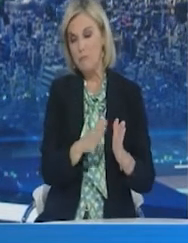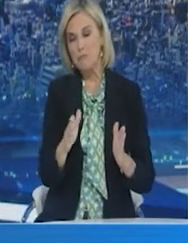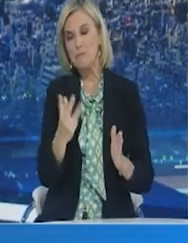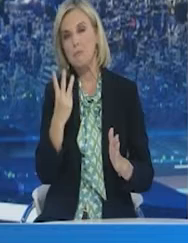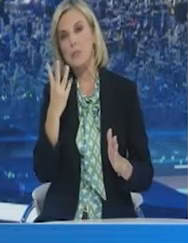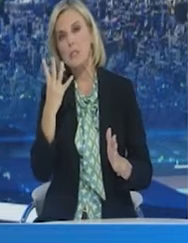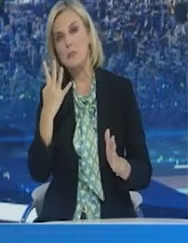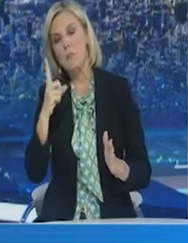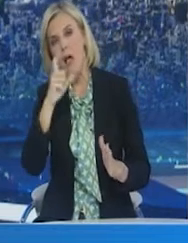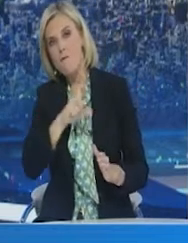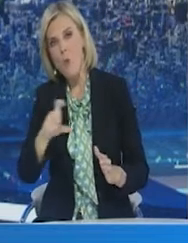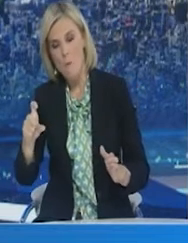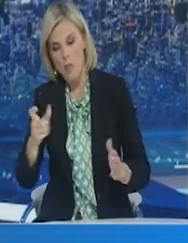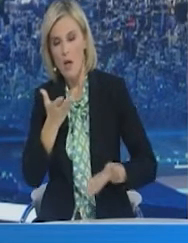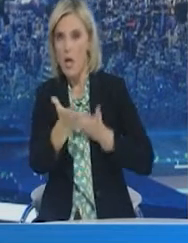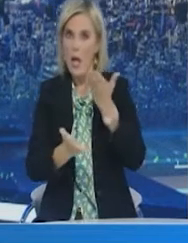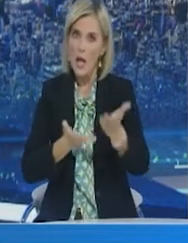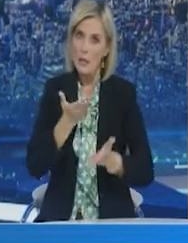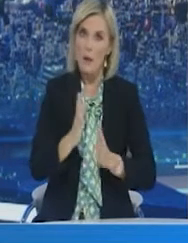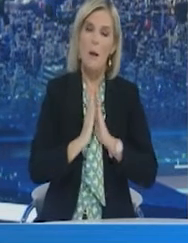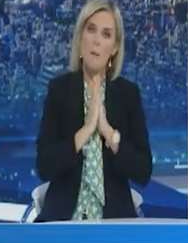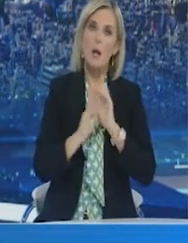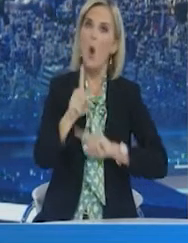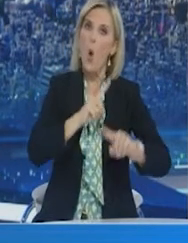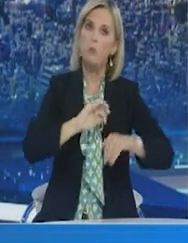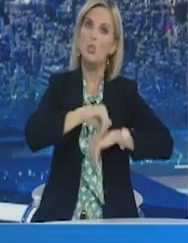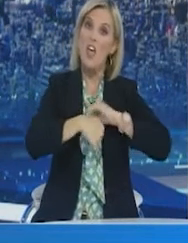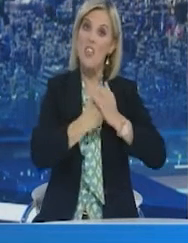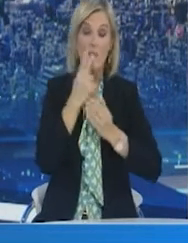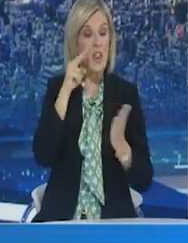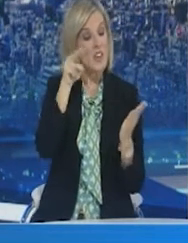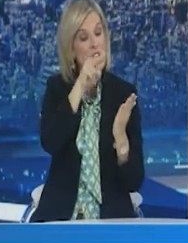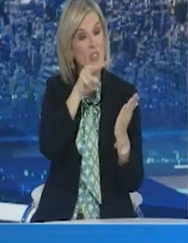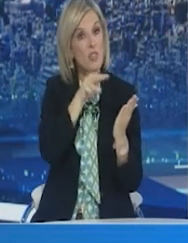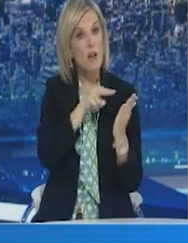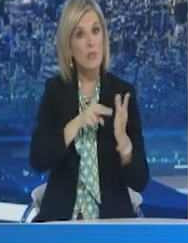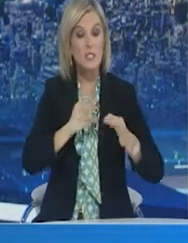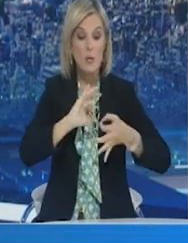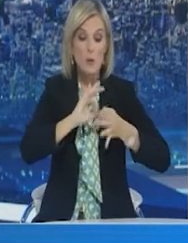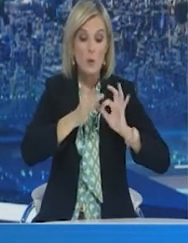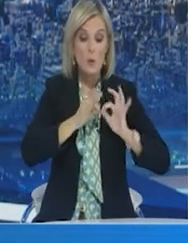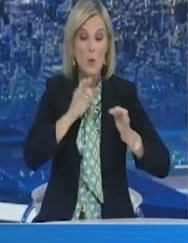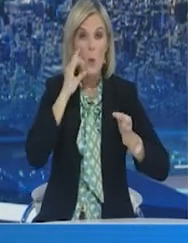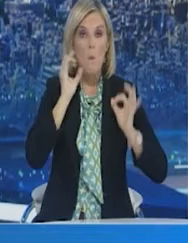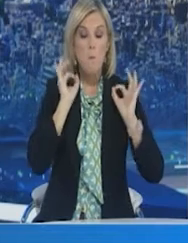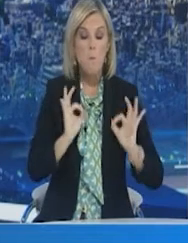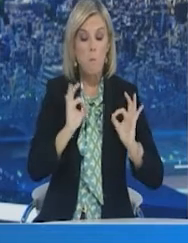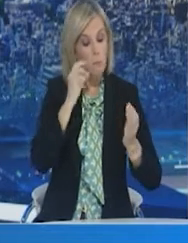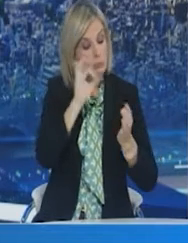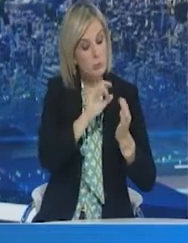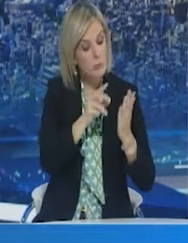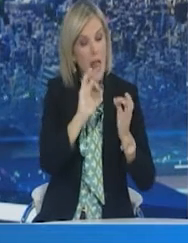ημέρες και παρακαλούνται οι ενδιαφερόμενοι να διαβάσουν προσεκτικά τη σχετική ανακοίνωση η οποία θα